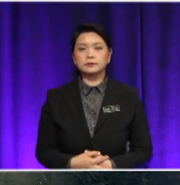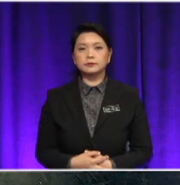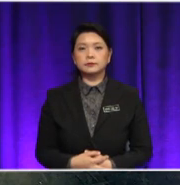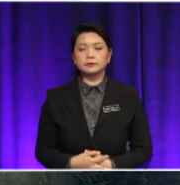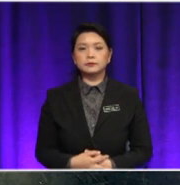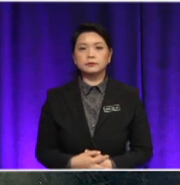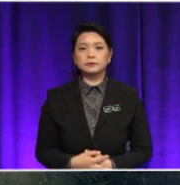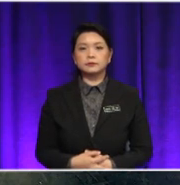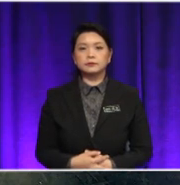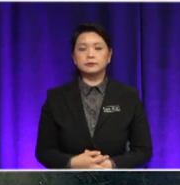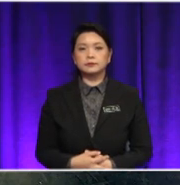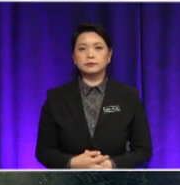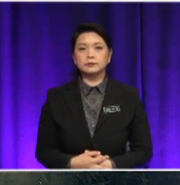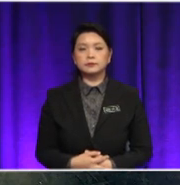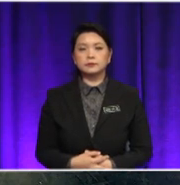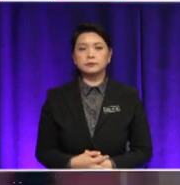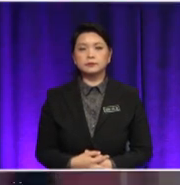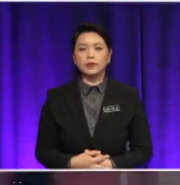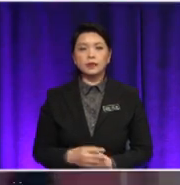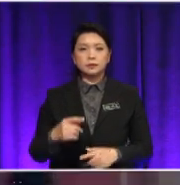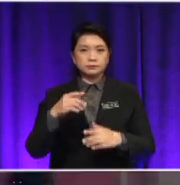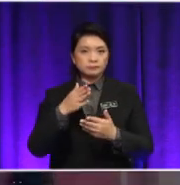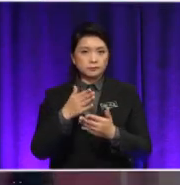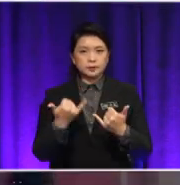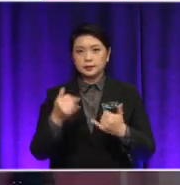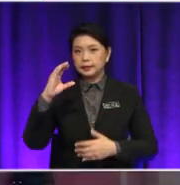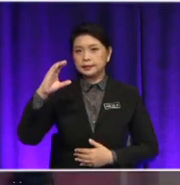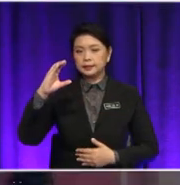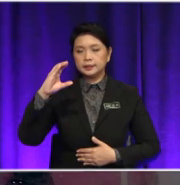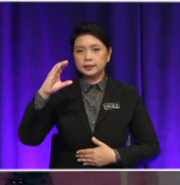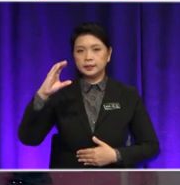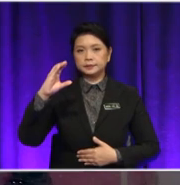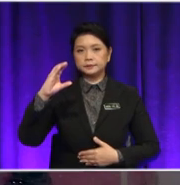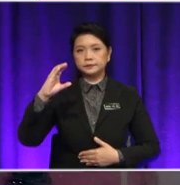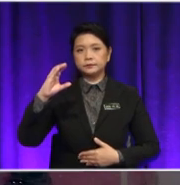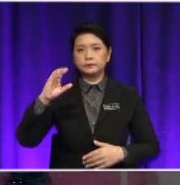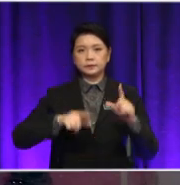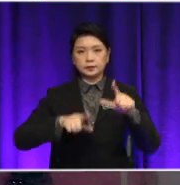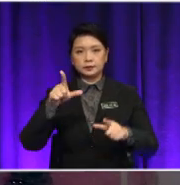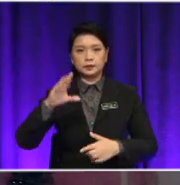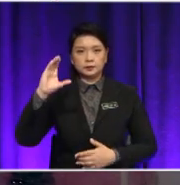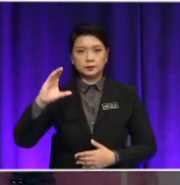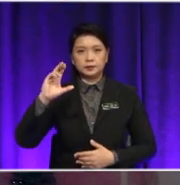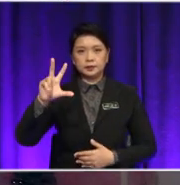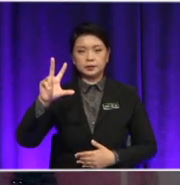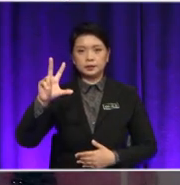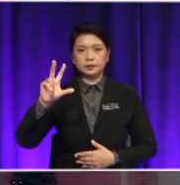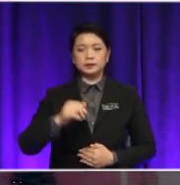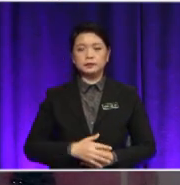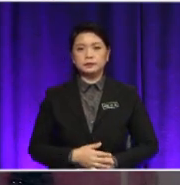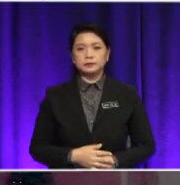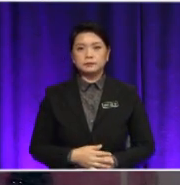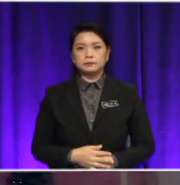Okey, seterusnya. Compression iaitu mampatan, iaitu langkah yang ketiga. Yap. Okey,